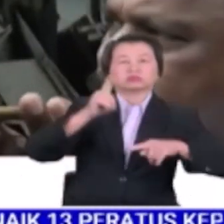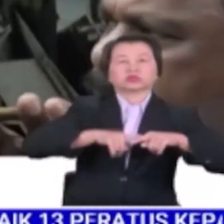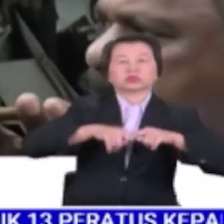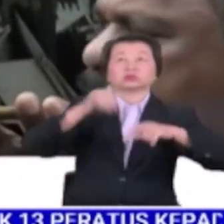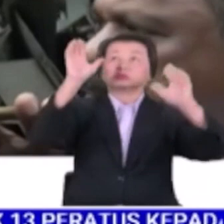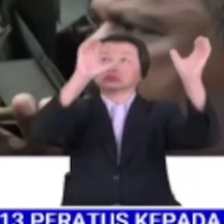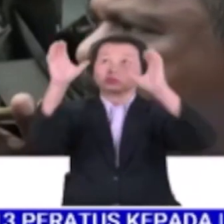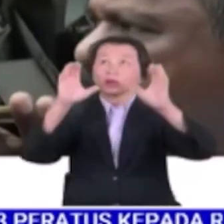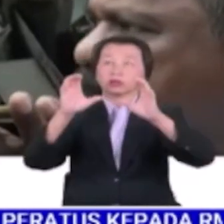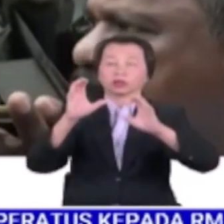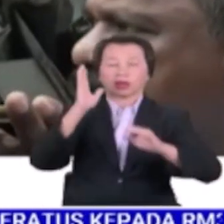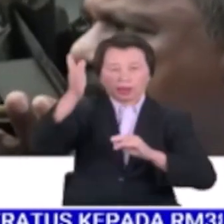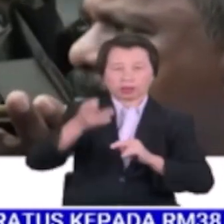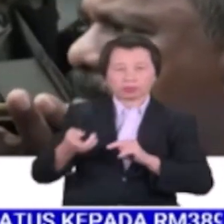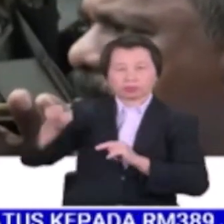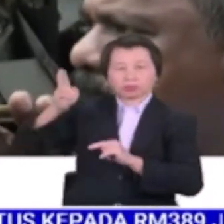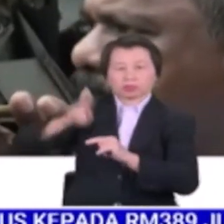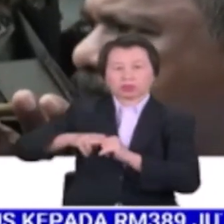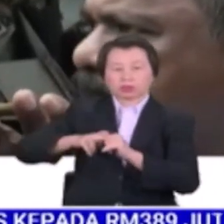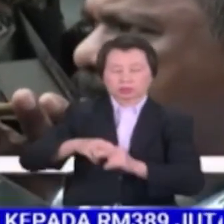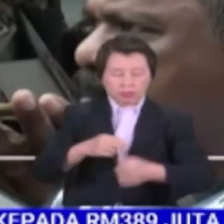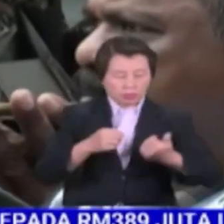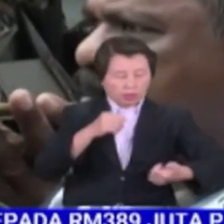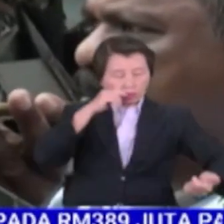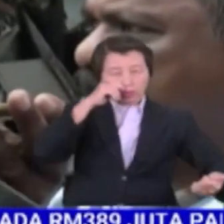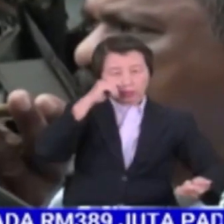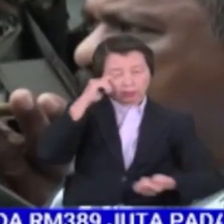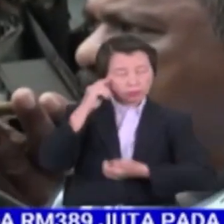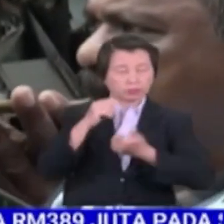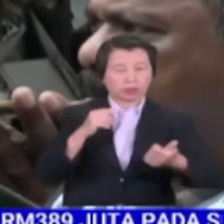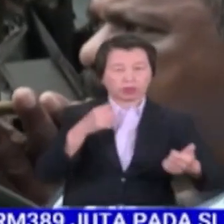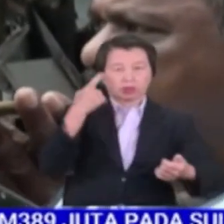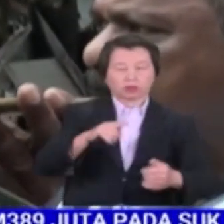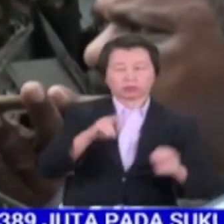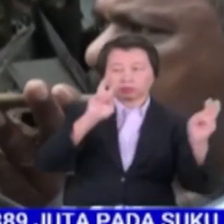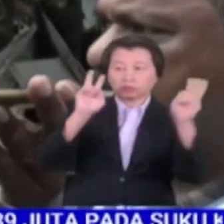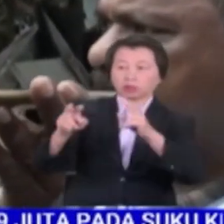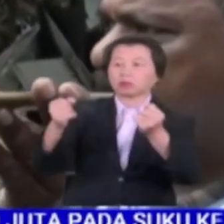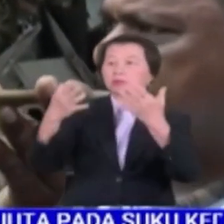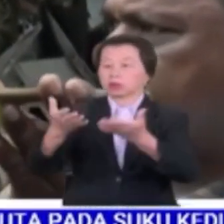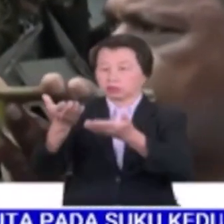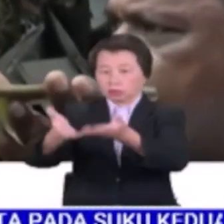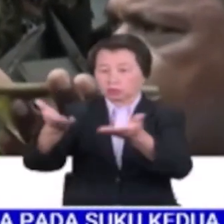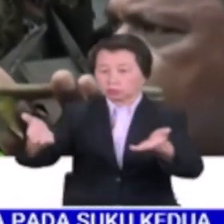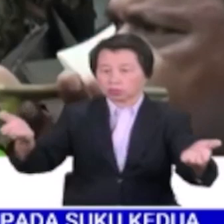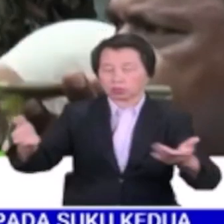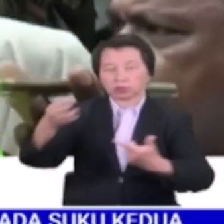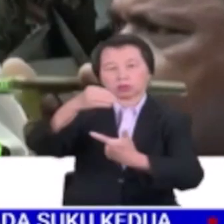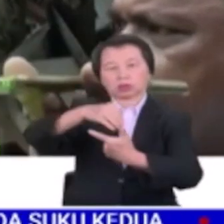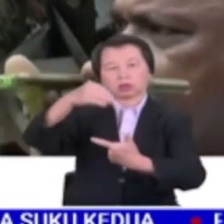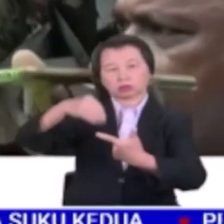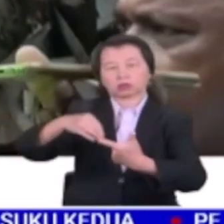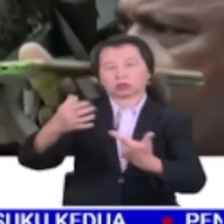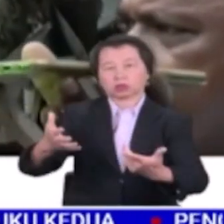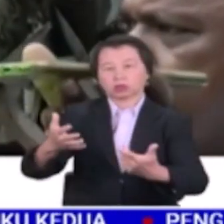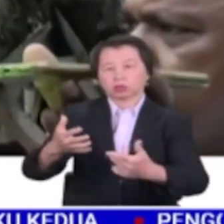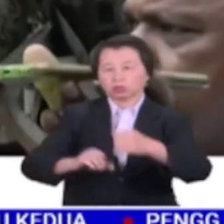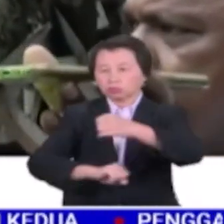pada Cuaca dan kita akan tambah lagi apa peralatan untuk melihat banyak barang-barang ataupun